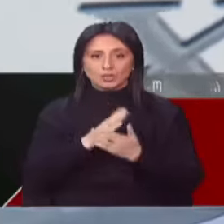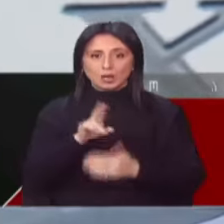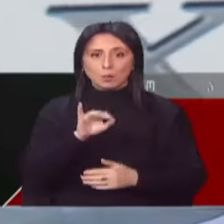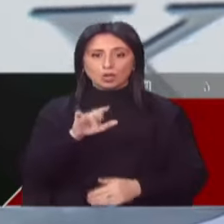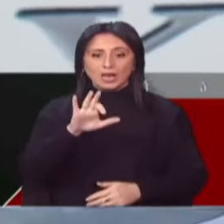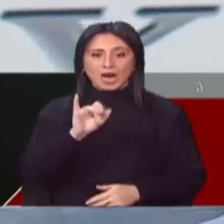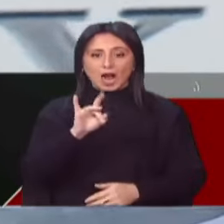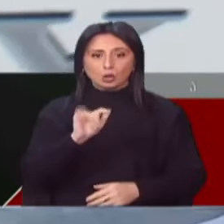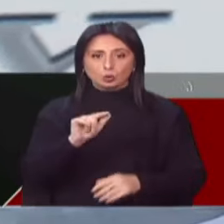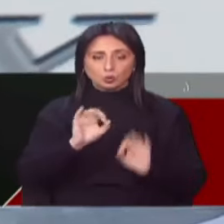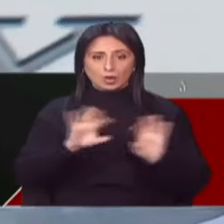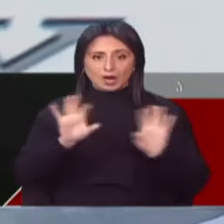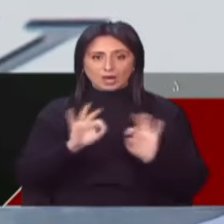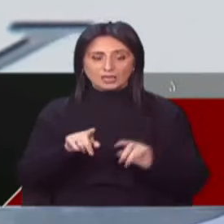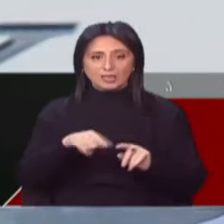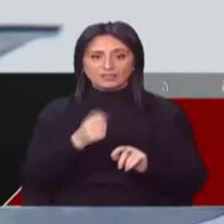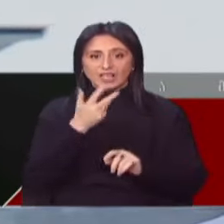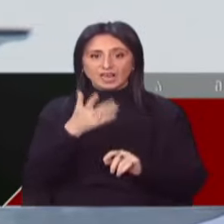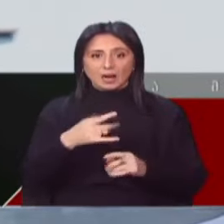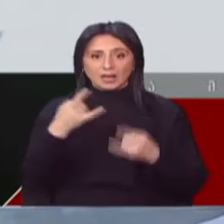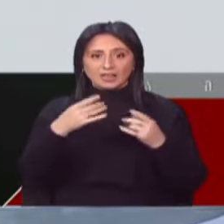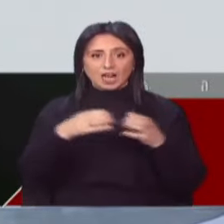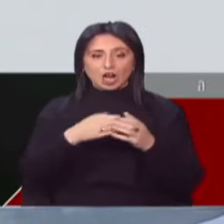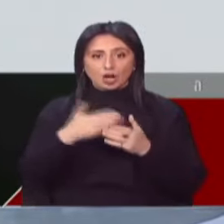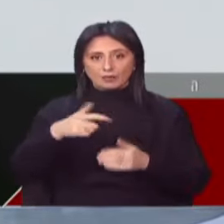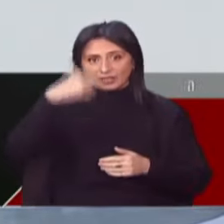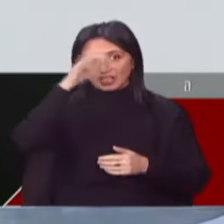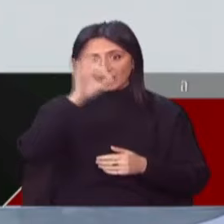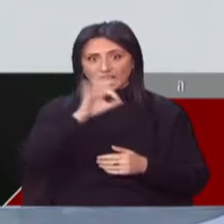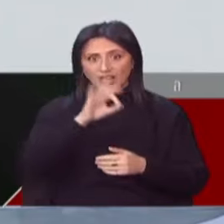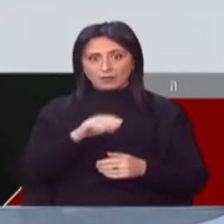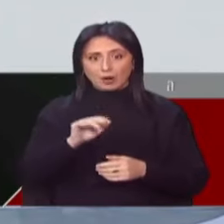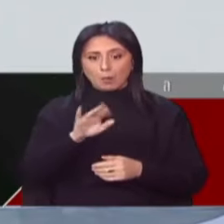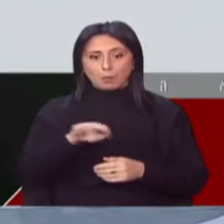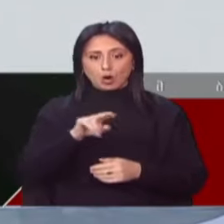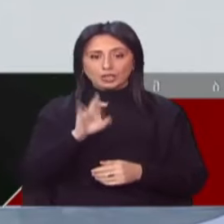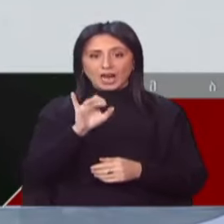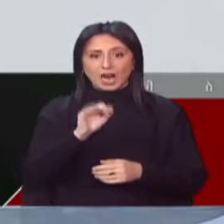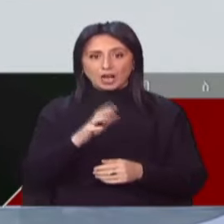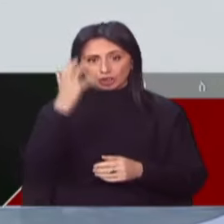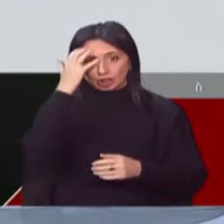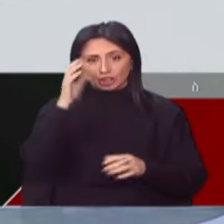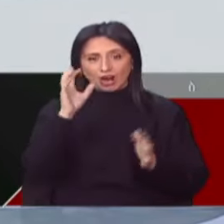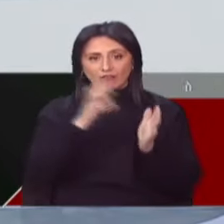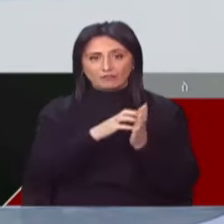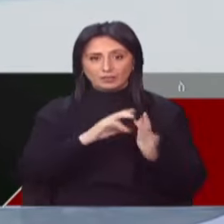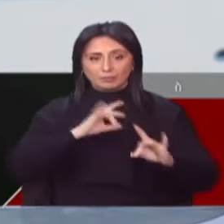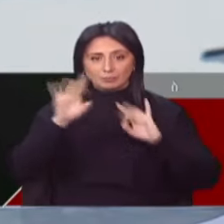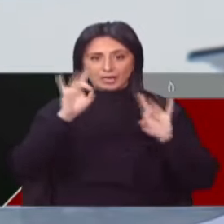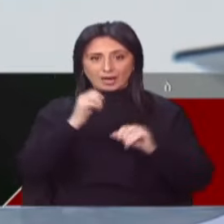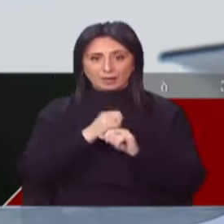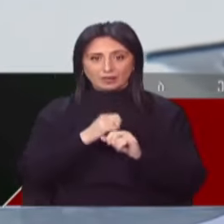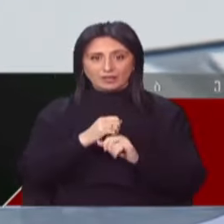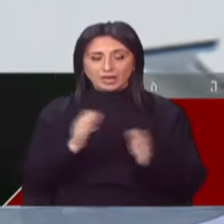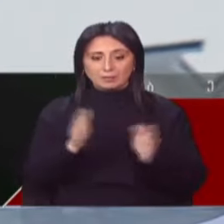Fondi Cartu განცხადებას არცელებს, რომელიც რამდენიმე ტელეკომპანიის მხრიდან ბიძინა ივანიშვილის და ფონდ Cartus წინააღმდეგ შავი პიარის კამპანიას ეხება.